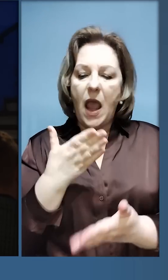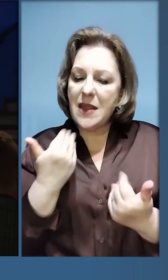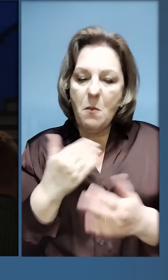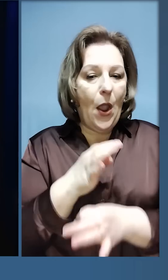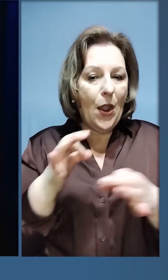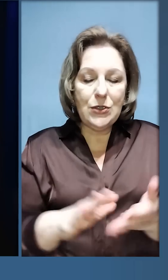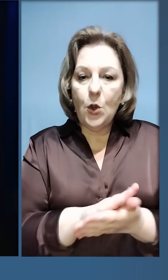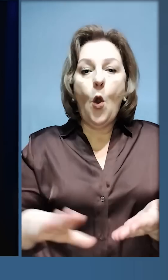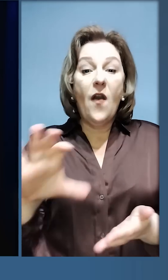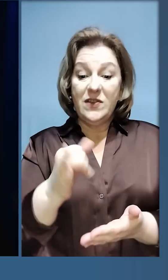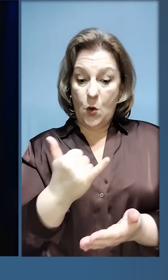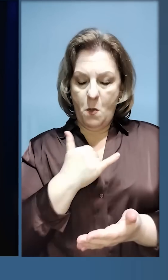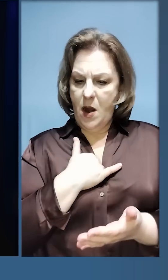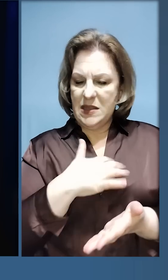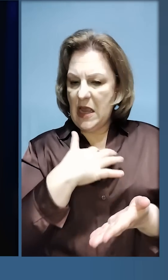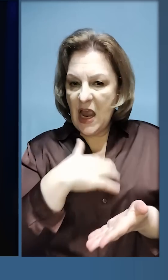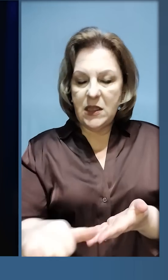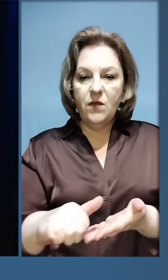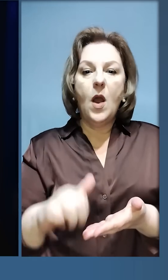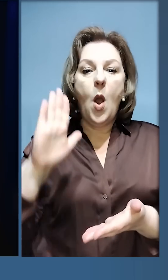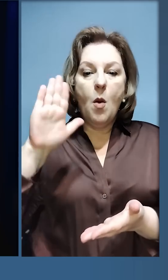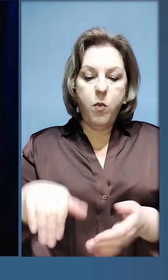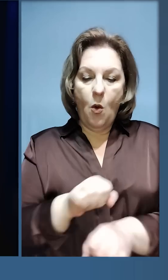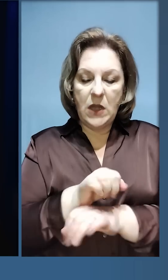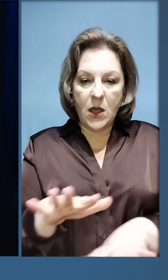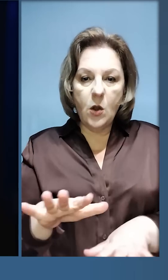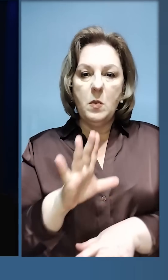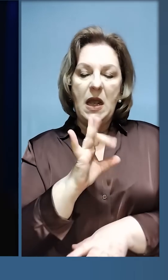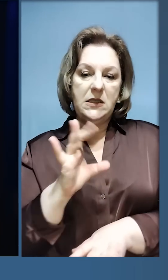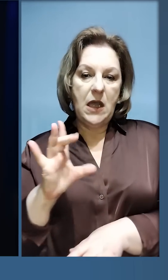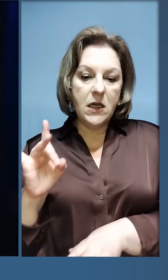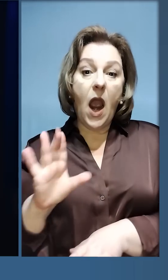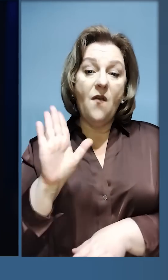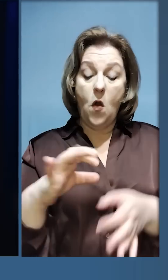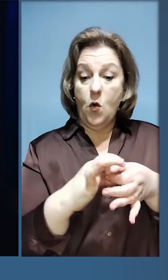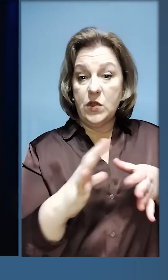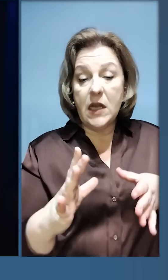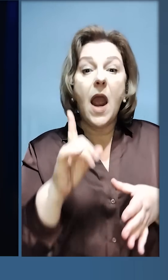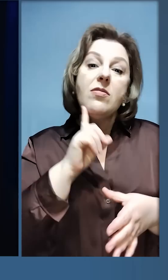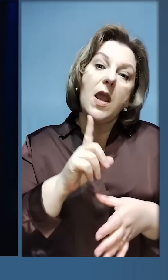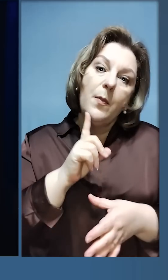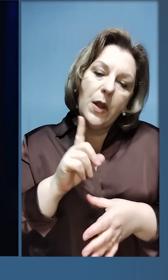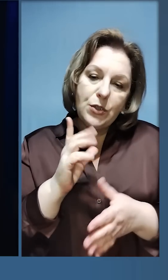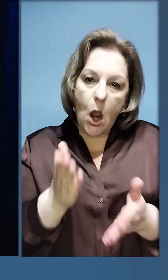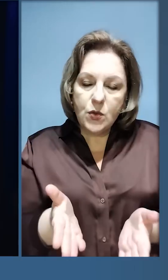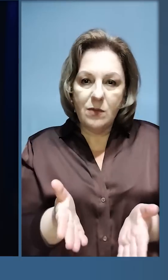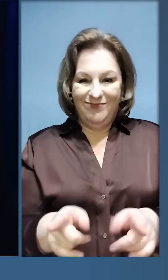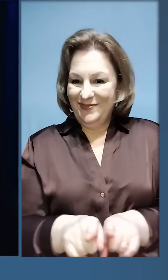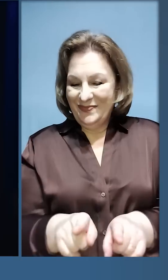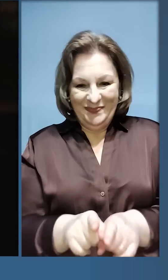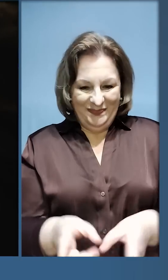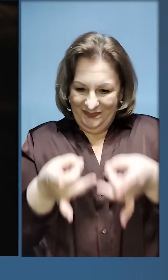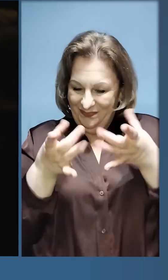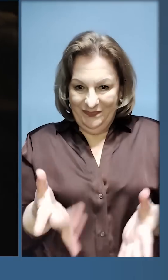нічого немає. Все це вони у нас відірвали з розпадом Радянського Союзу, вони відірвалися